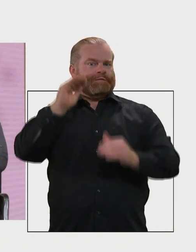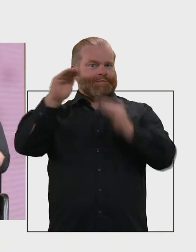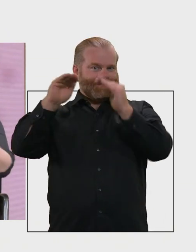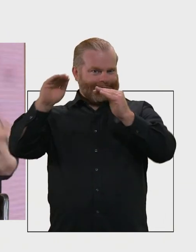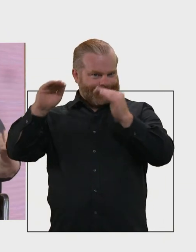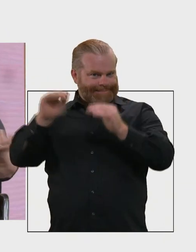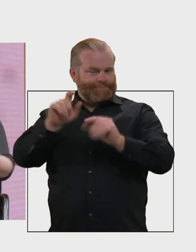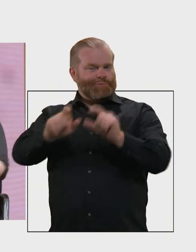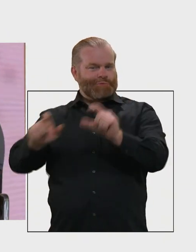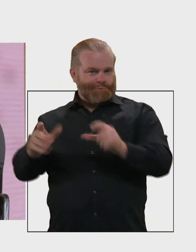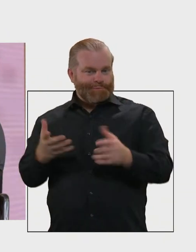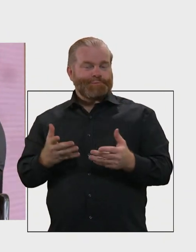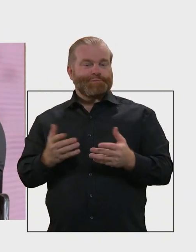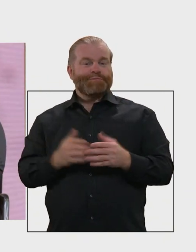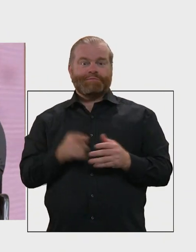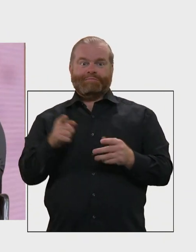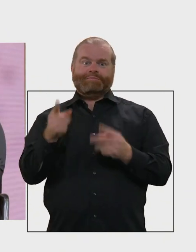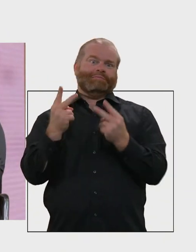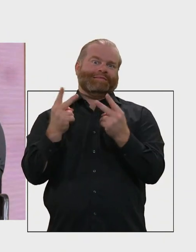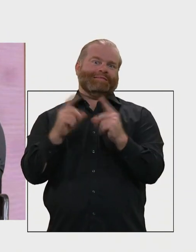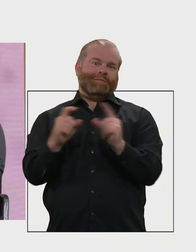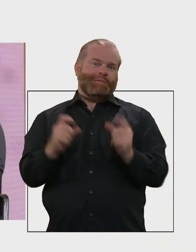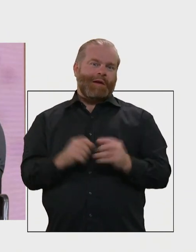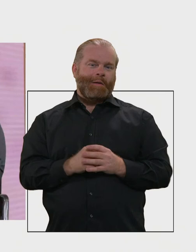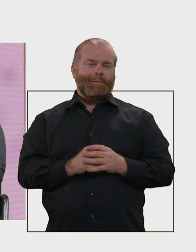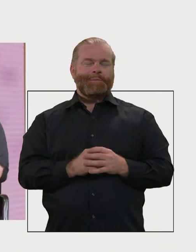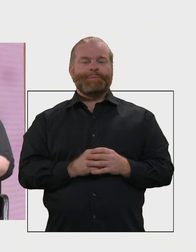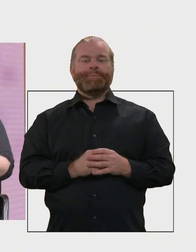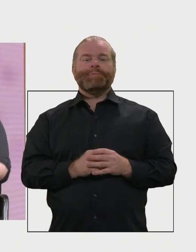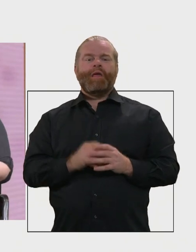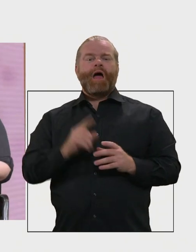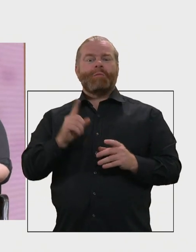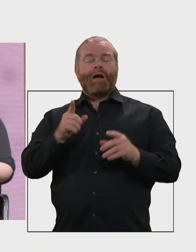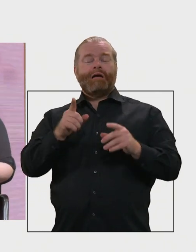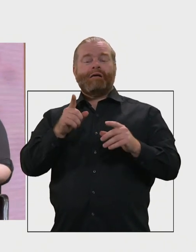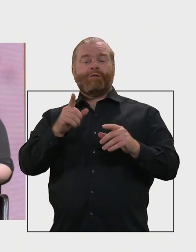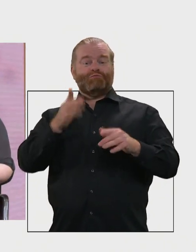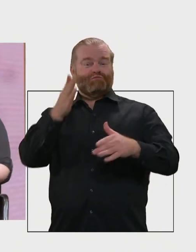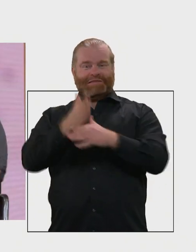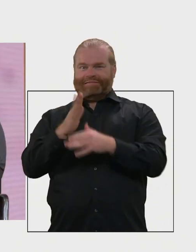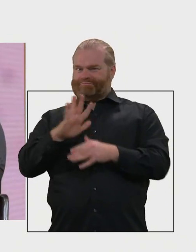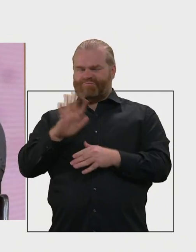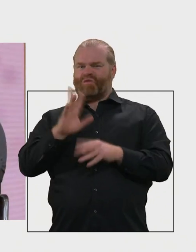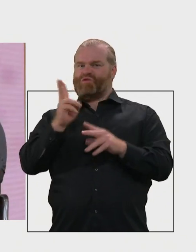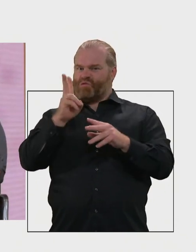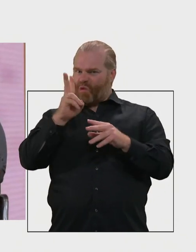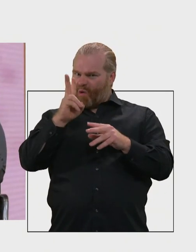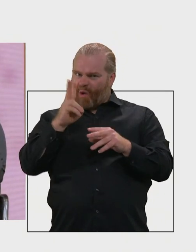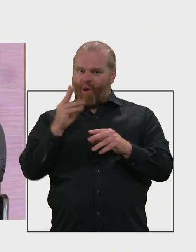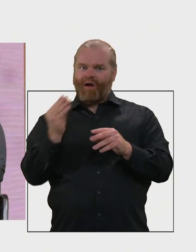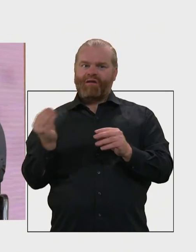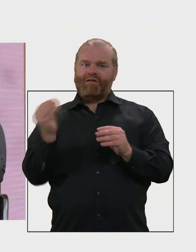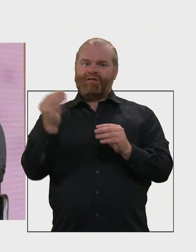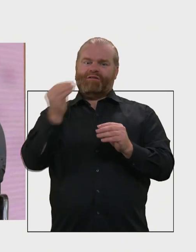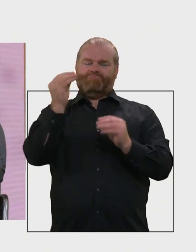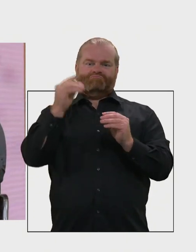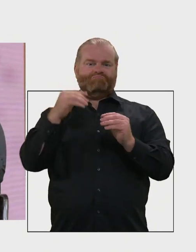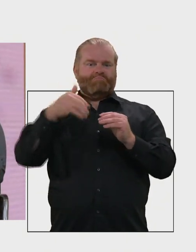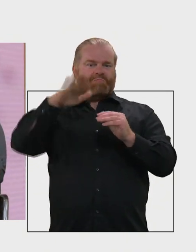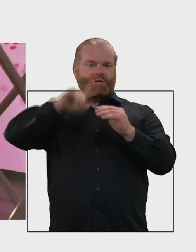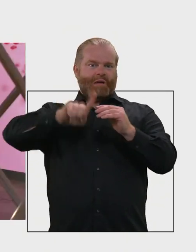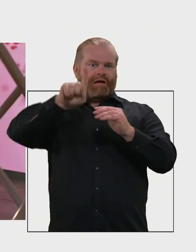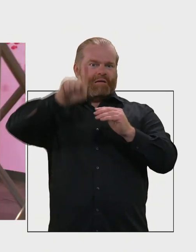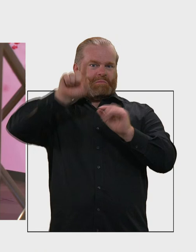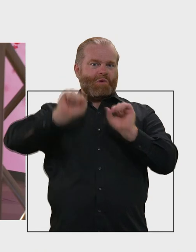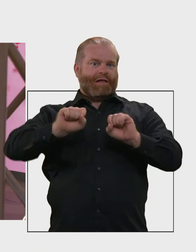ist. Gleichzeitig ist noch viel Luft nach oben, weil wir sind ein Forum. Wir werden erst Humboldt-Forum. Das heißt, da ist noch